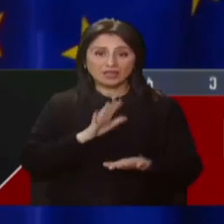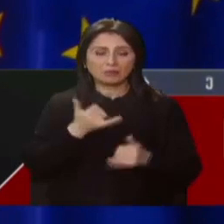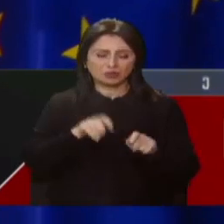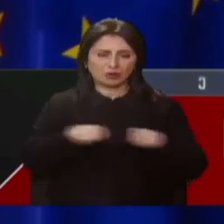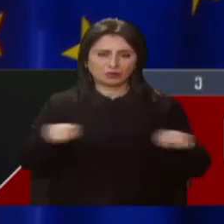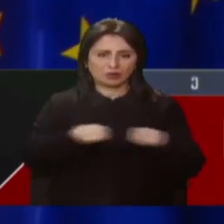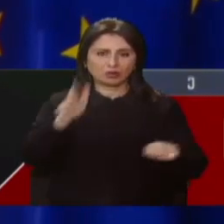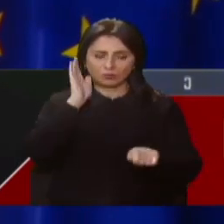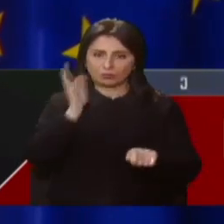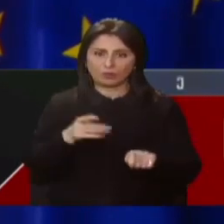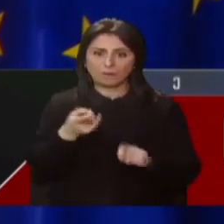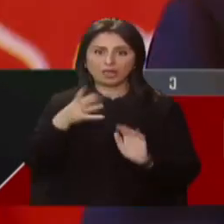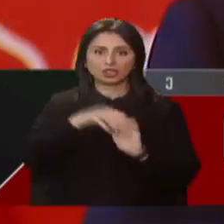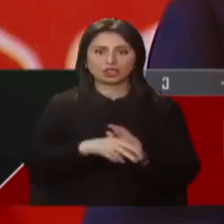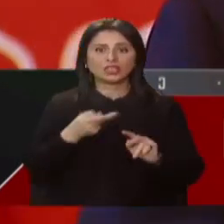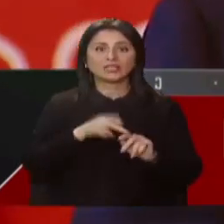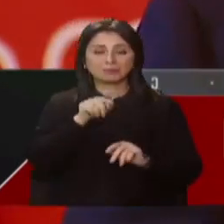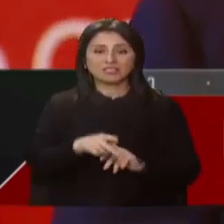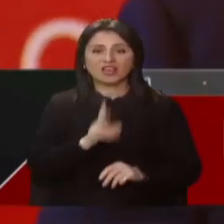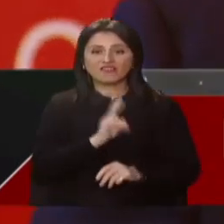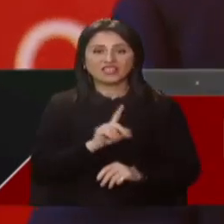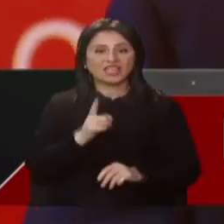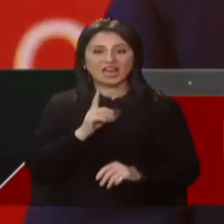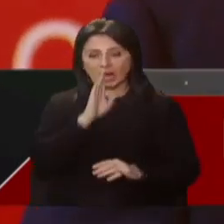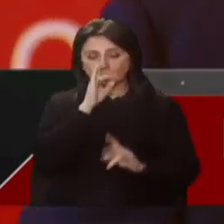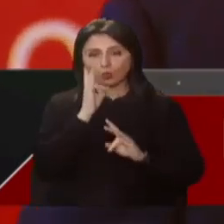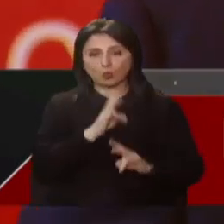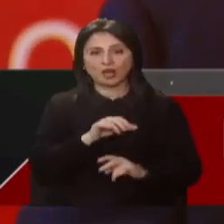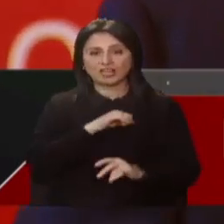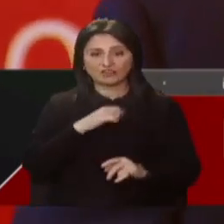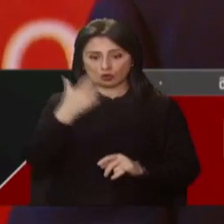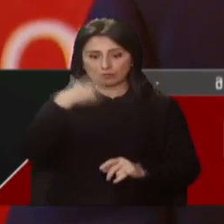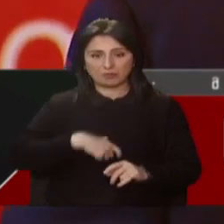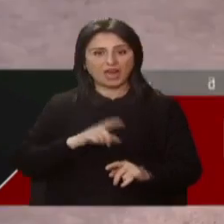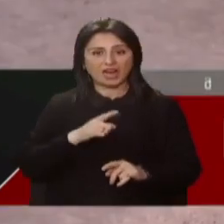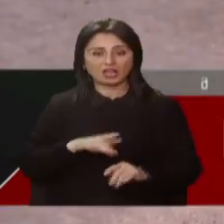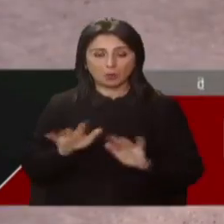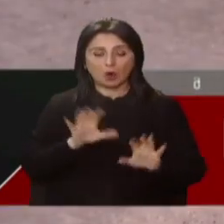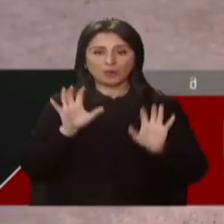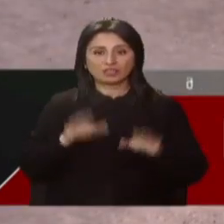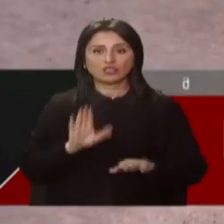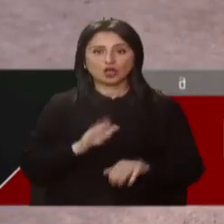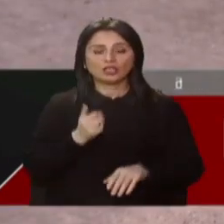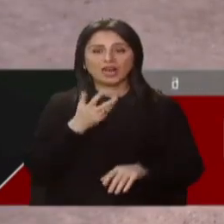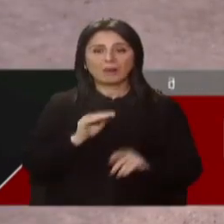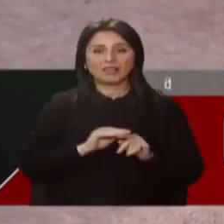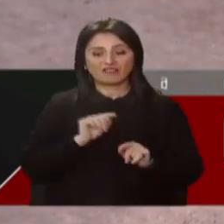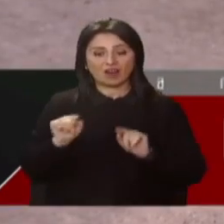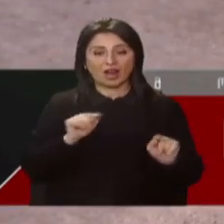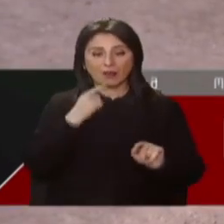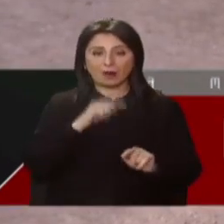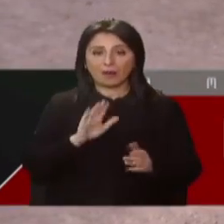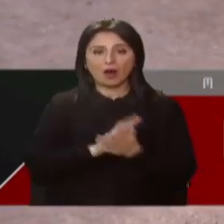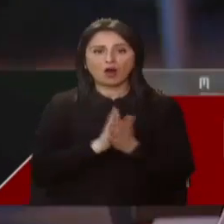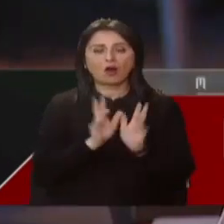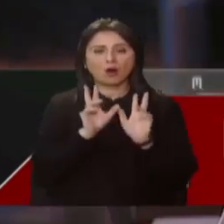ნათლეზე გამოტანას აპირებს, მათ შორის იმისაც, თუ ვინ და რატომ უღალატა თავად მას ჯერჯერობით მოქმედი თავმჯდომარე. მხოლოდ რამდენიმე გვარს ასახელებს, თუმცა